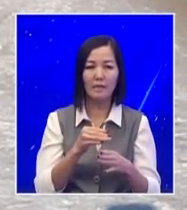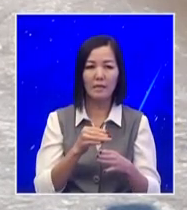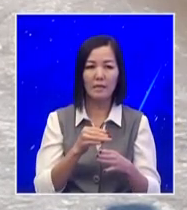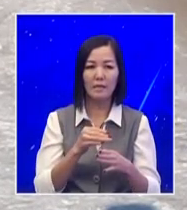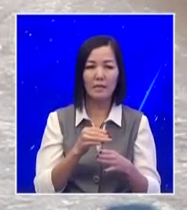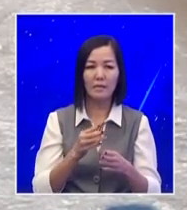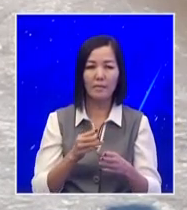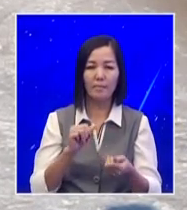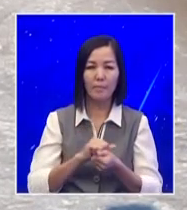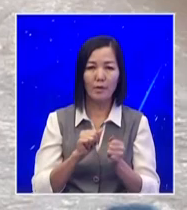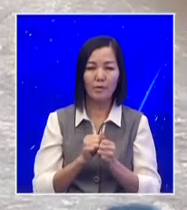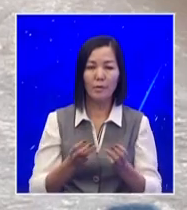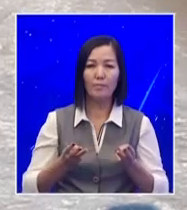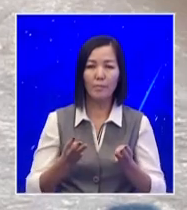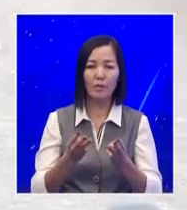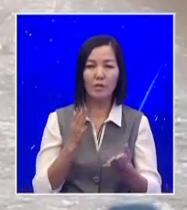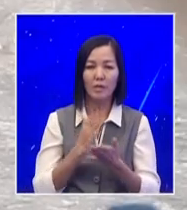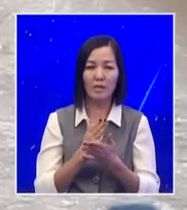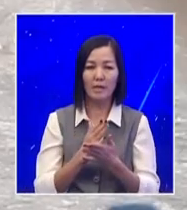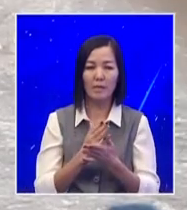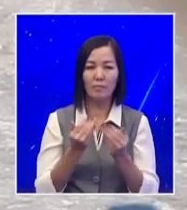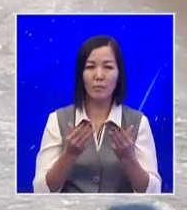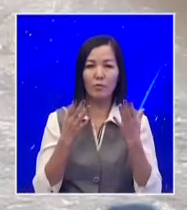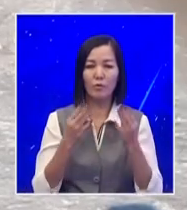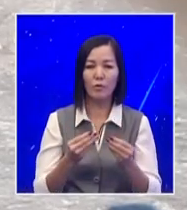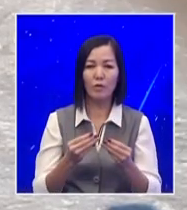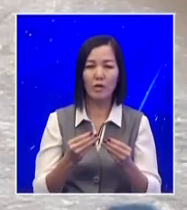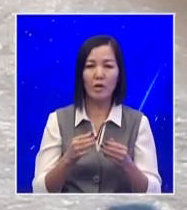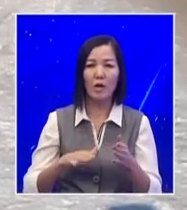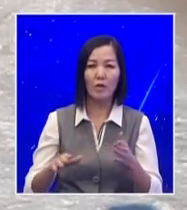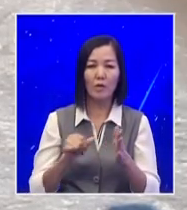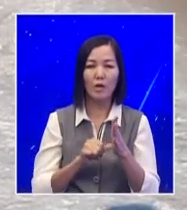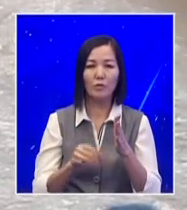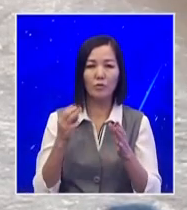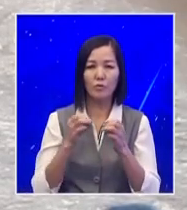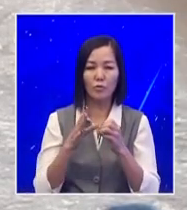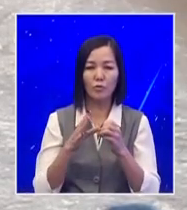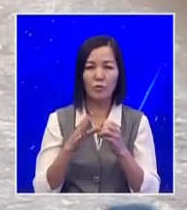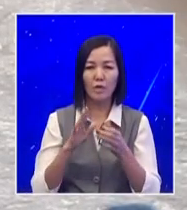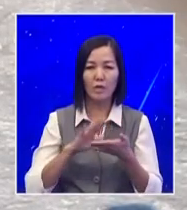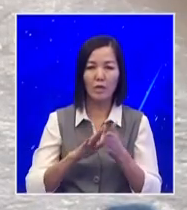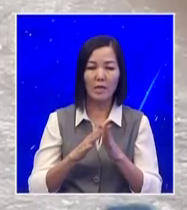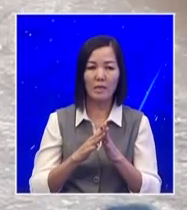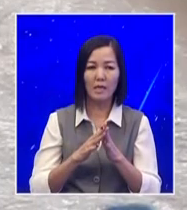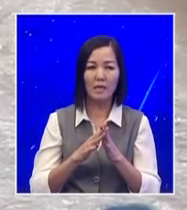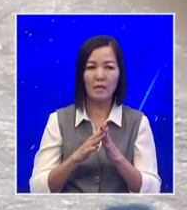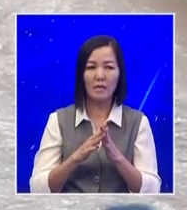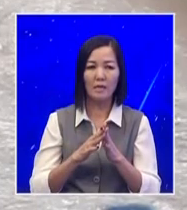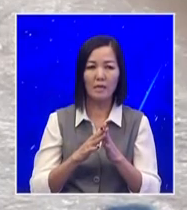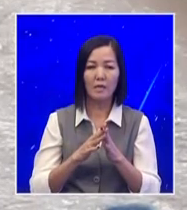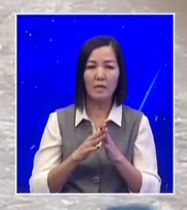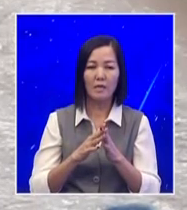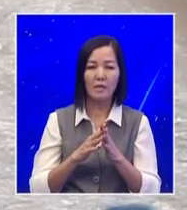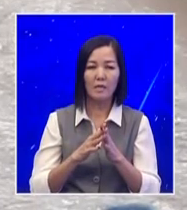қатты отынмен, көмірмен от жағылады. Бүгінгі күні аудан аумағында 614 дана